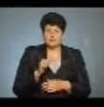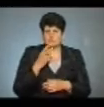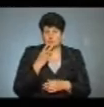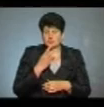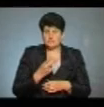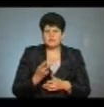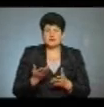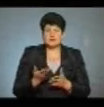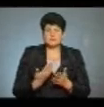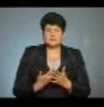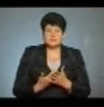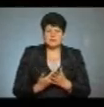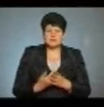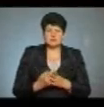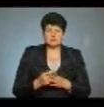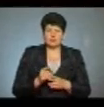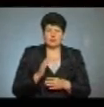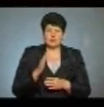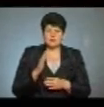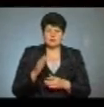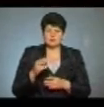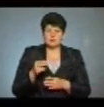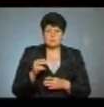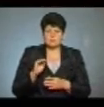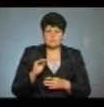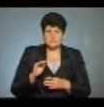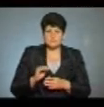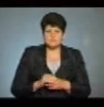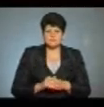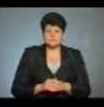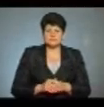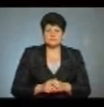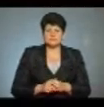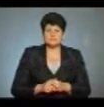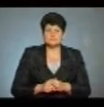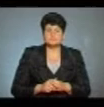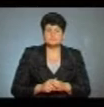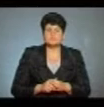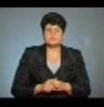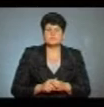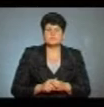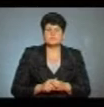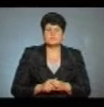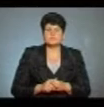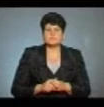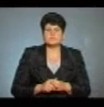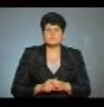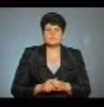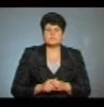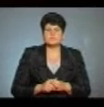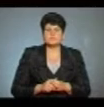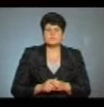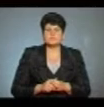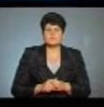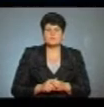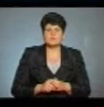які зразочки, для того, щоб їх в подальшому підписати. Ніякої інформації крім